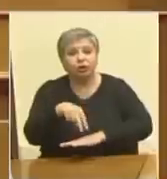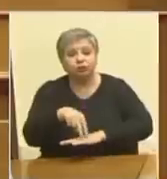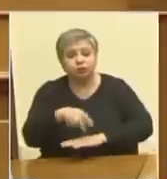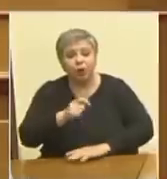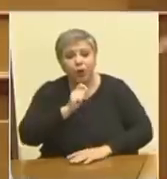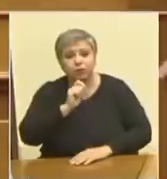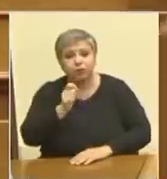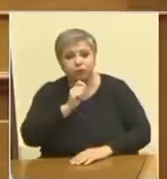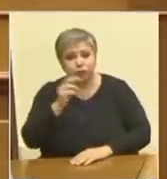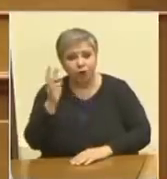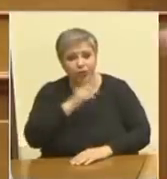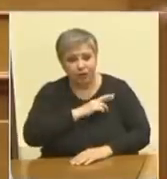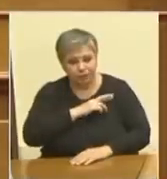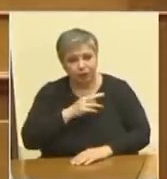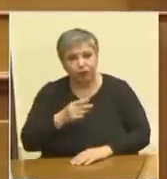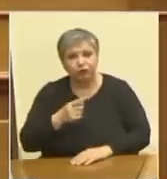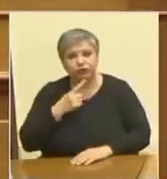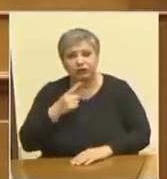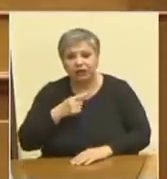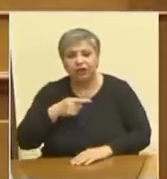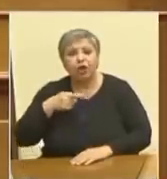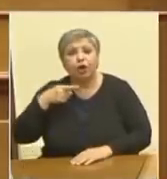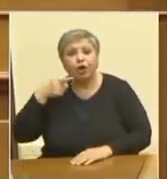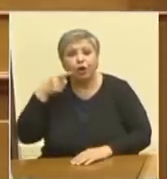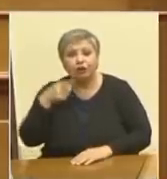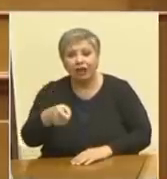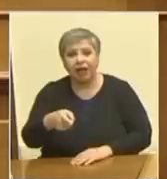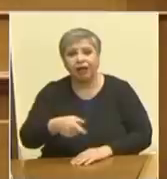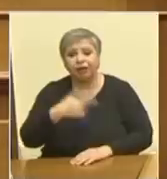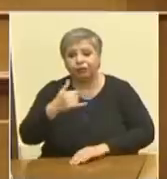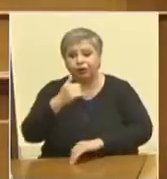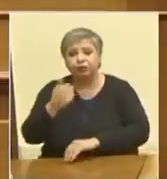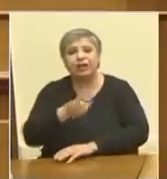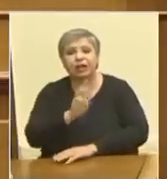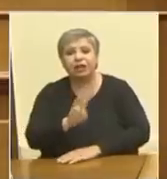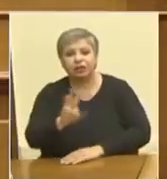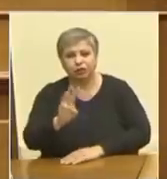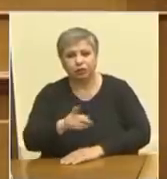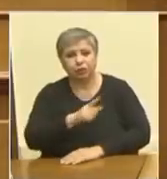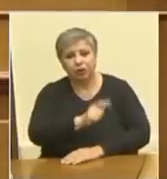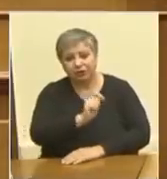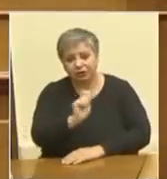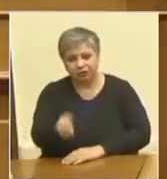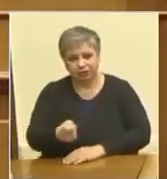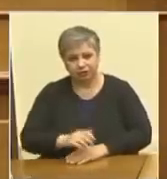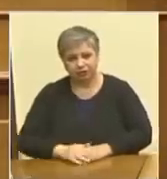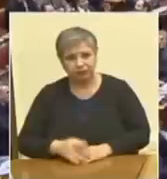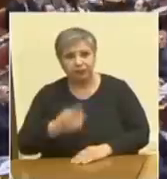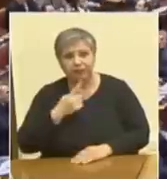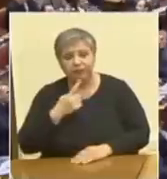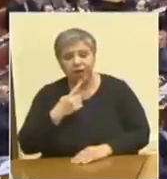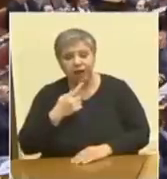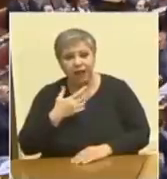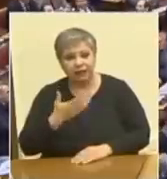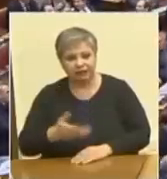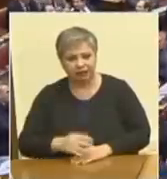τα δημοσιεύματα των πληρωμένων ιστοσελίδων σας. Ο δίθεν δήλωση δικιά μου. Κάντε ησυχία,